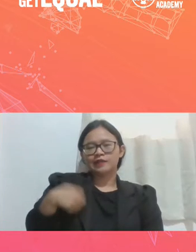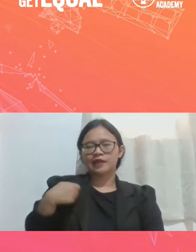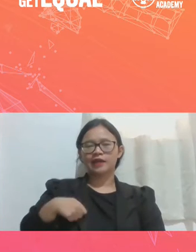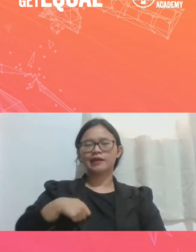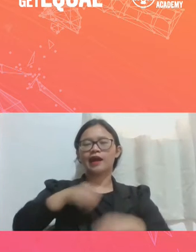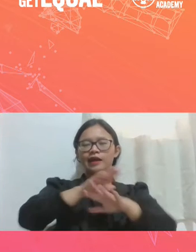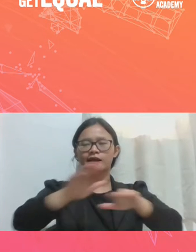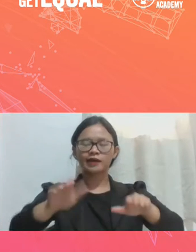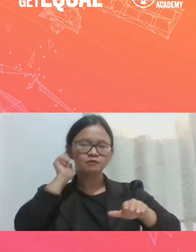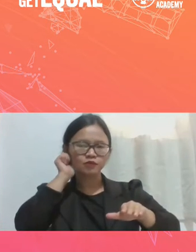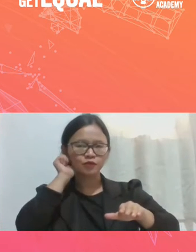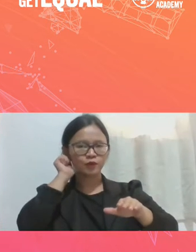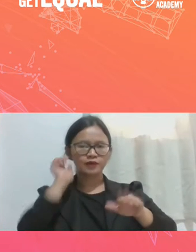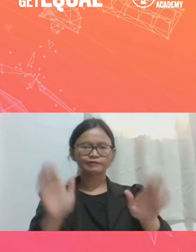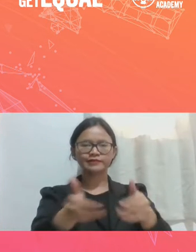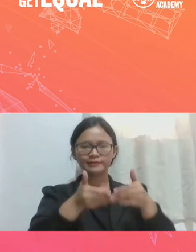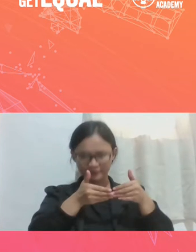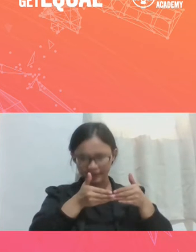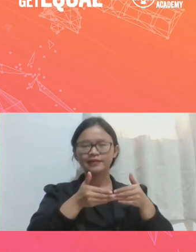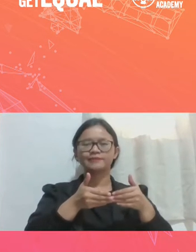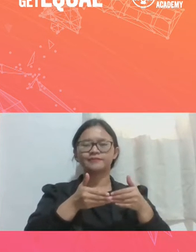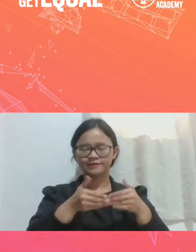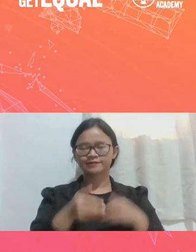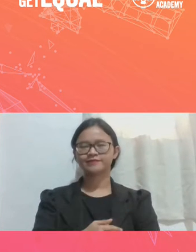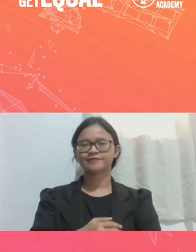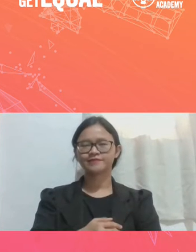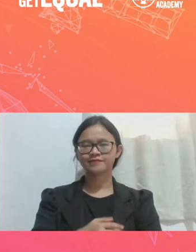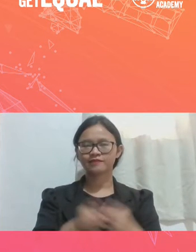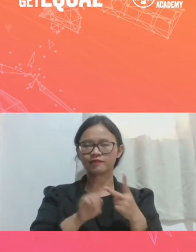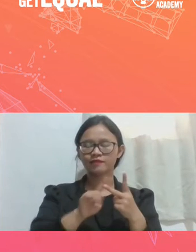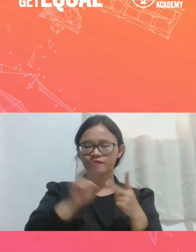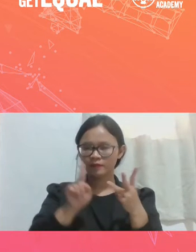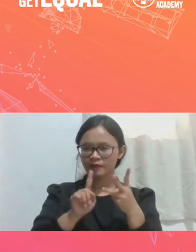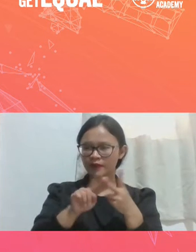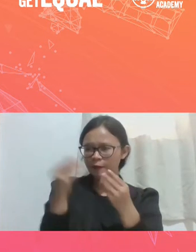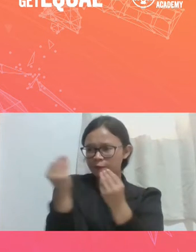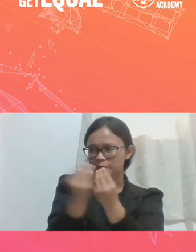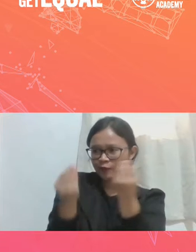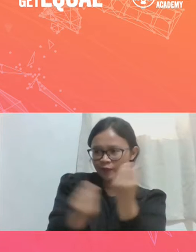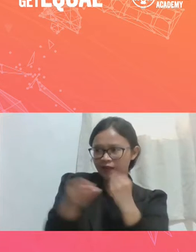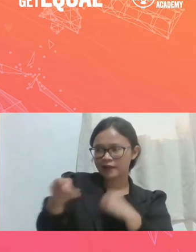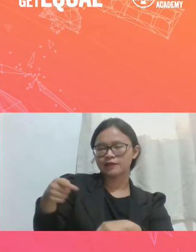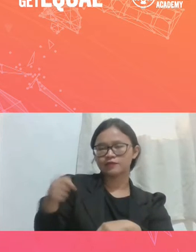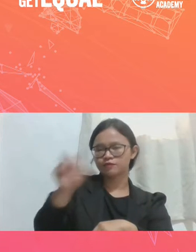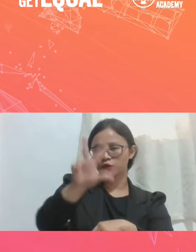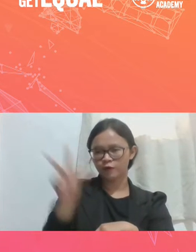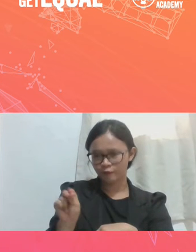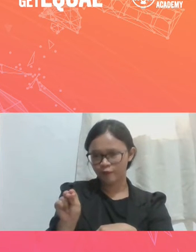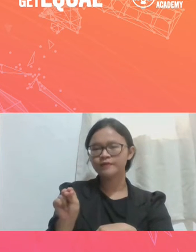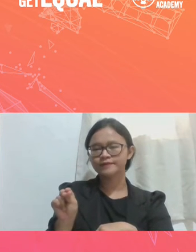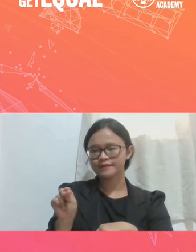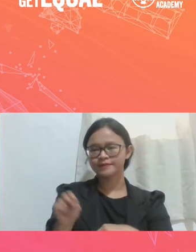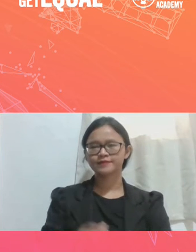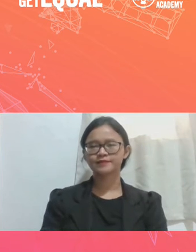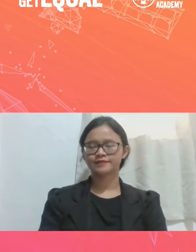Perlindungan Anak Republik Indonesia. Selamat datang kepada perwakilan Kementerian Komunikasi dan Informatika Republik